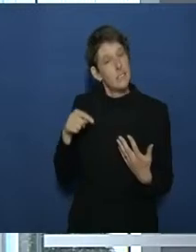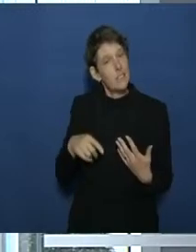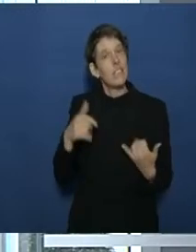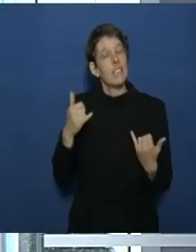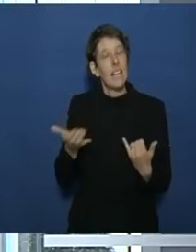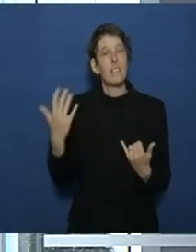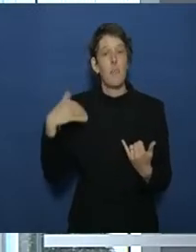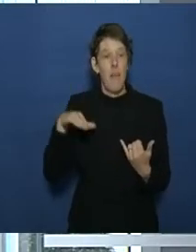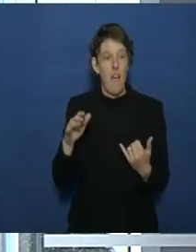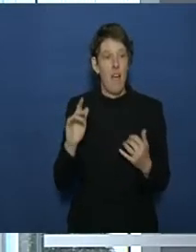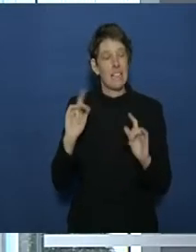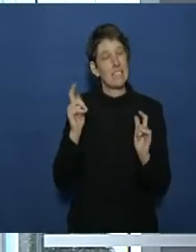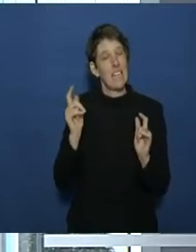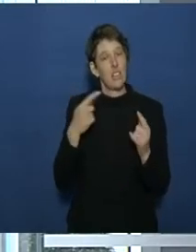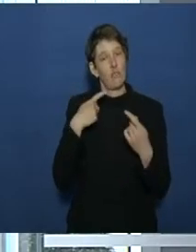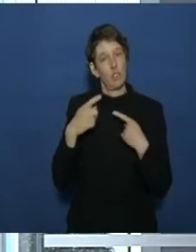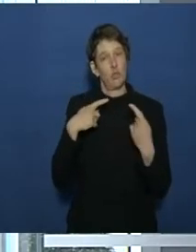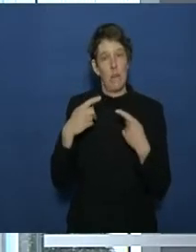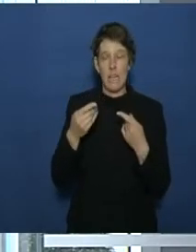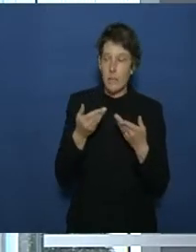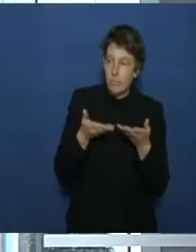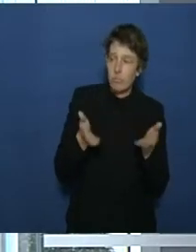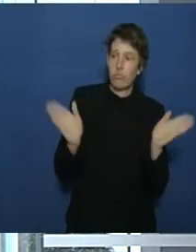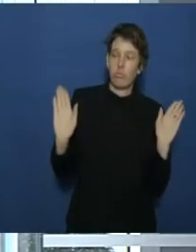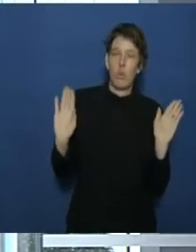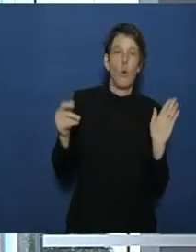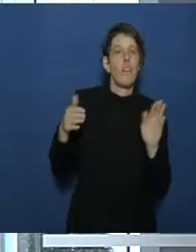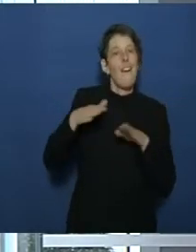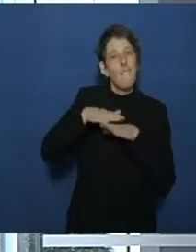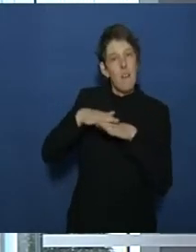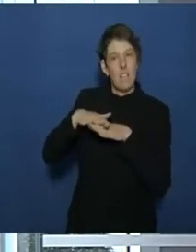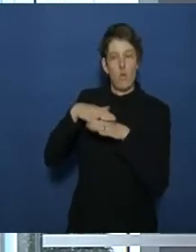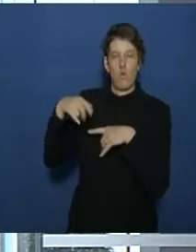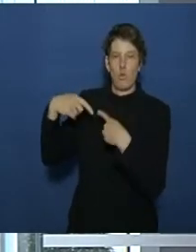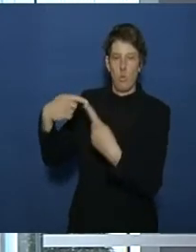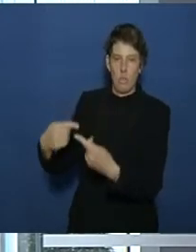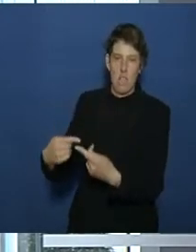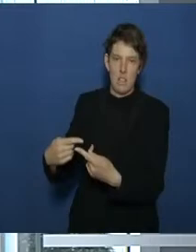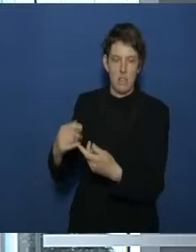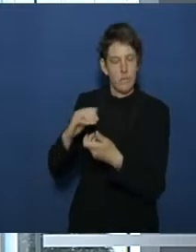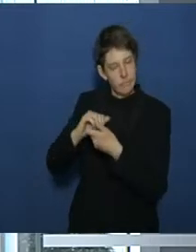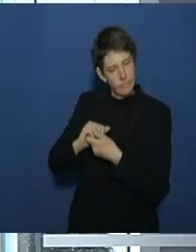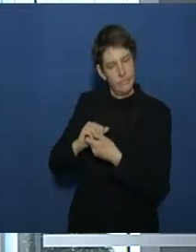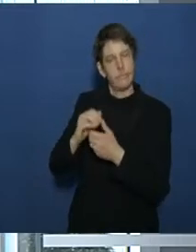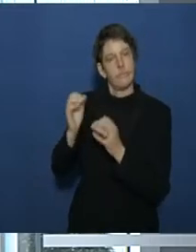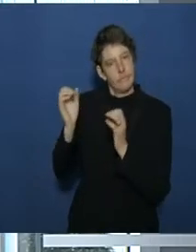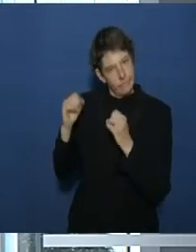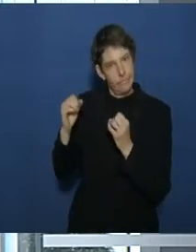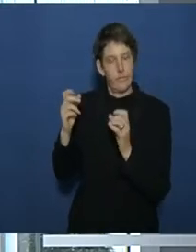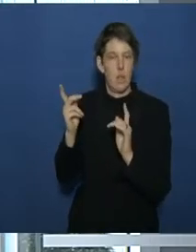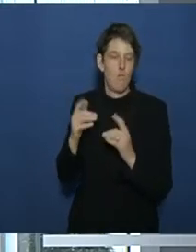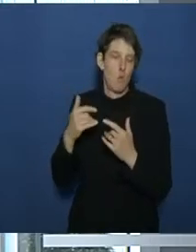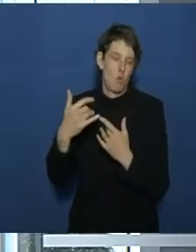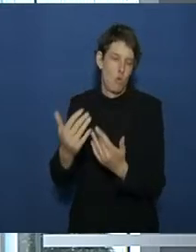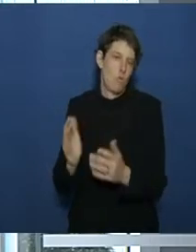breiter angelegter gesellschaftlicher Gesprächs- und Versöhnungsprozess Erfolg haben kann. Und dazu gehört